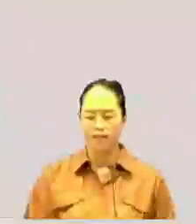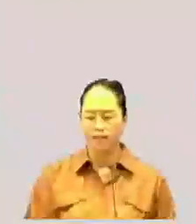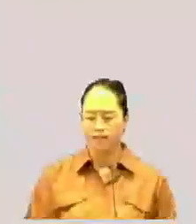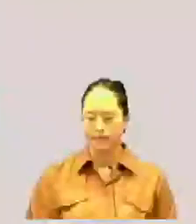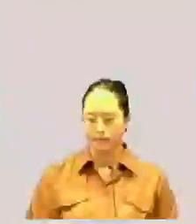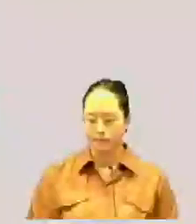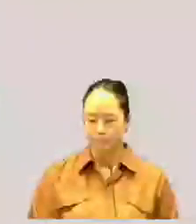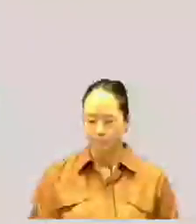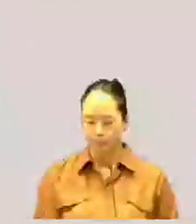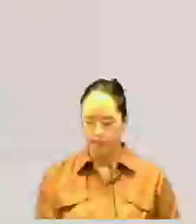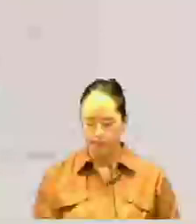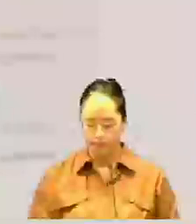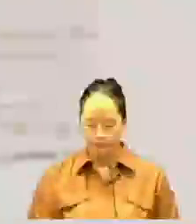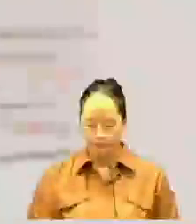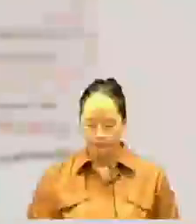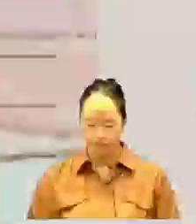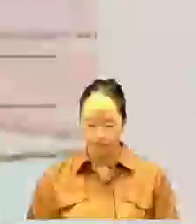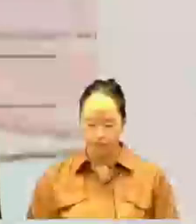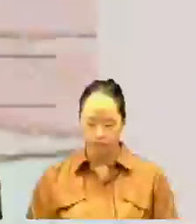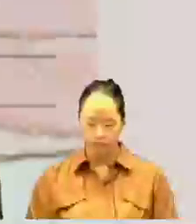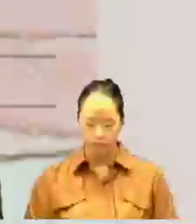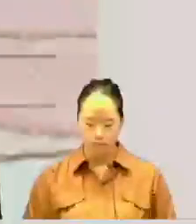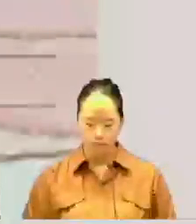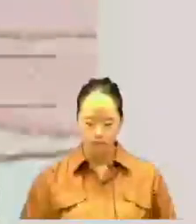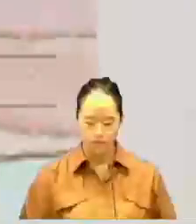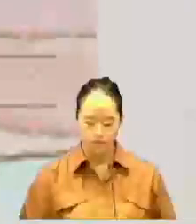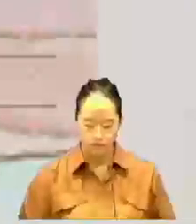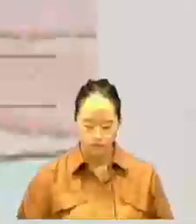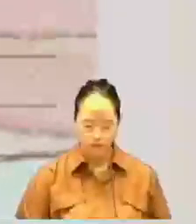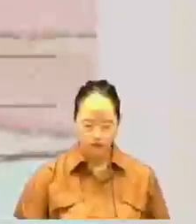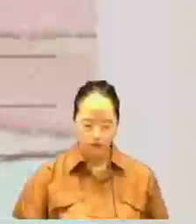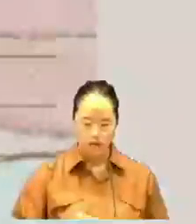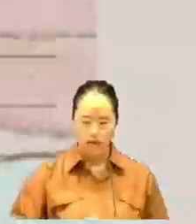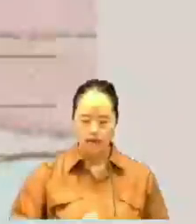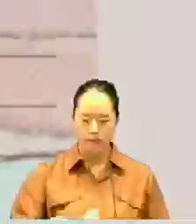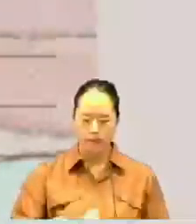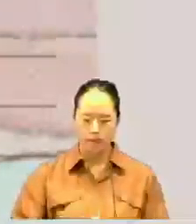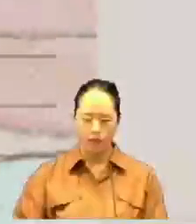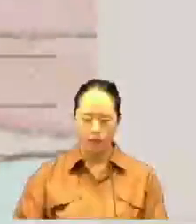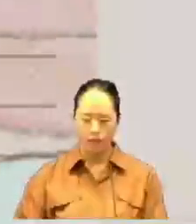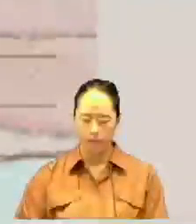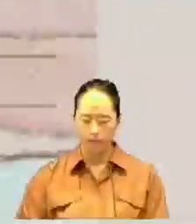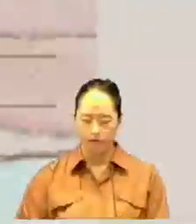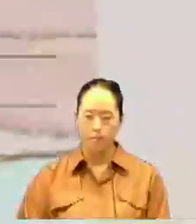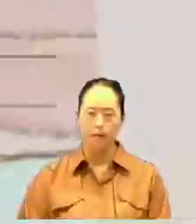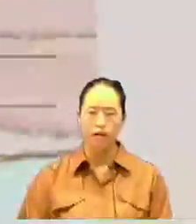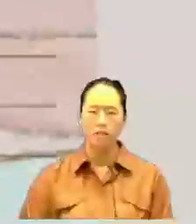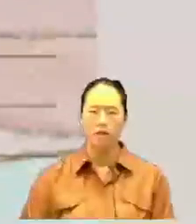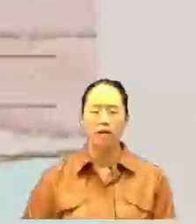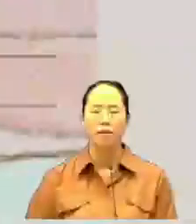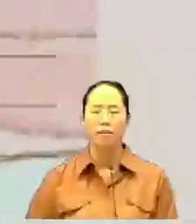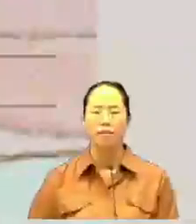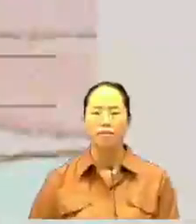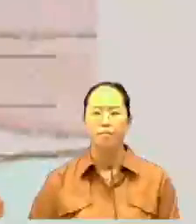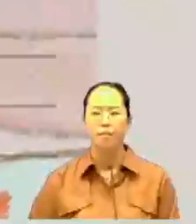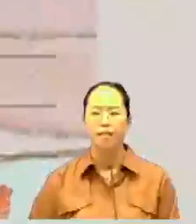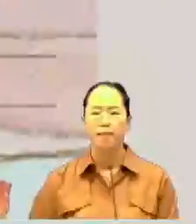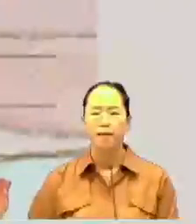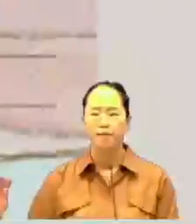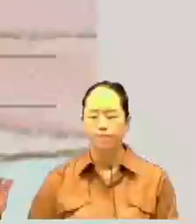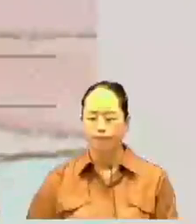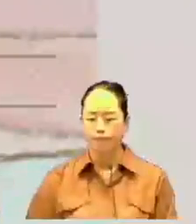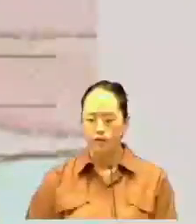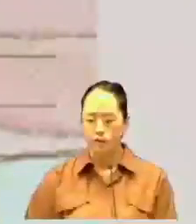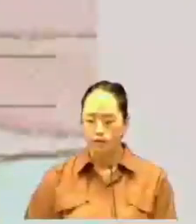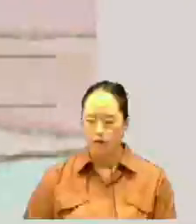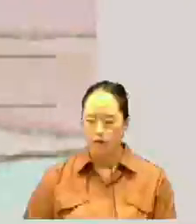情来辩论，我们需要辩论圣经里面非常重要的这些问题。2周之后呢，我们会有这个福